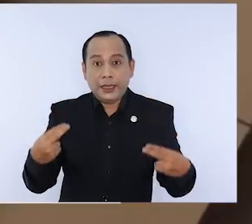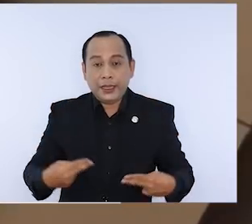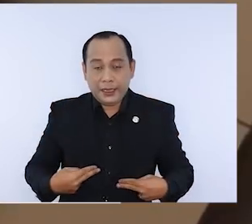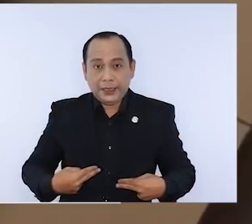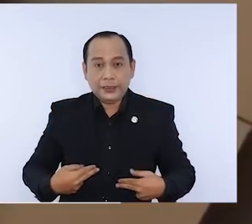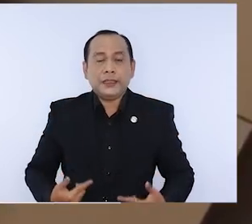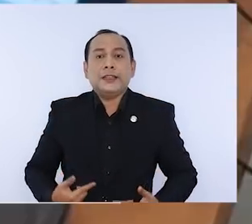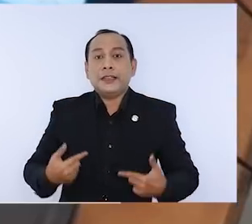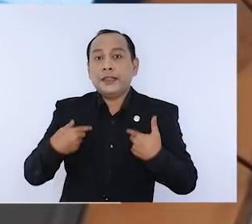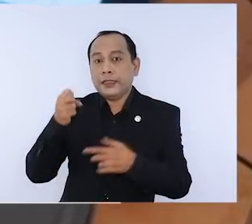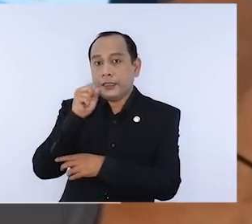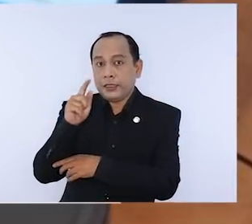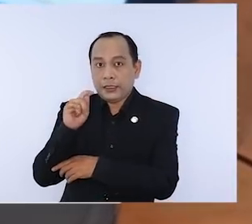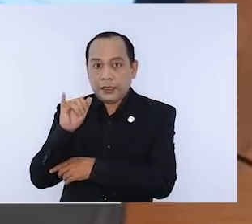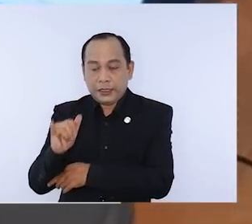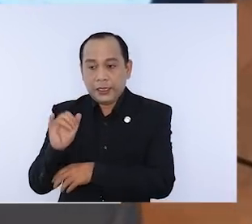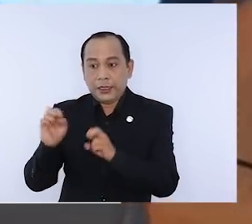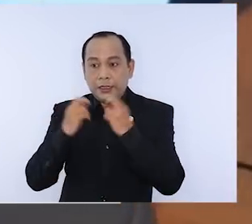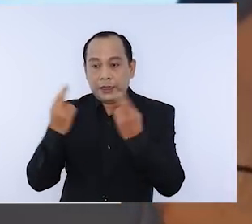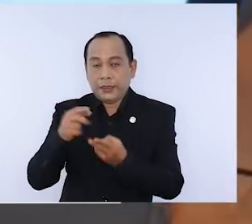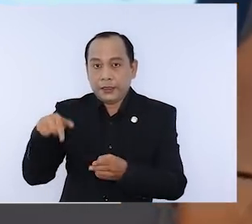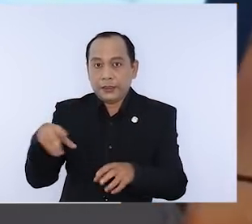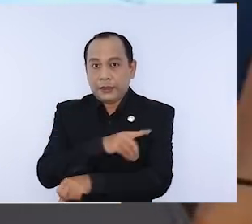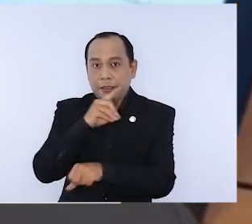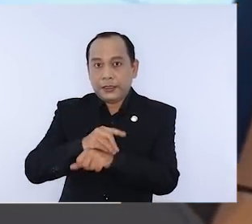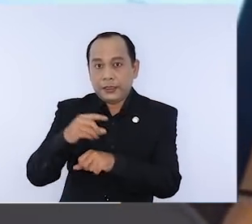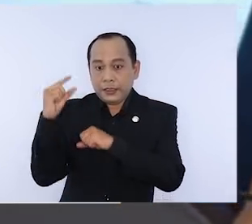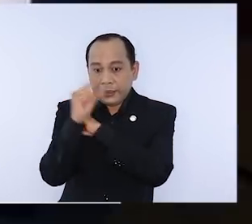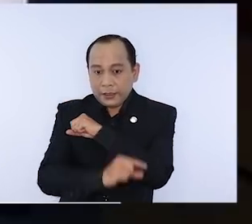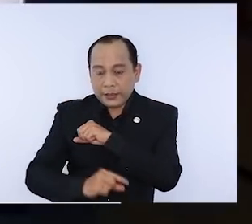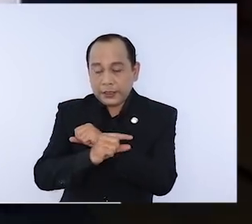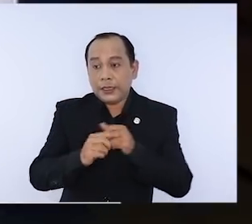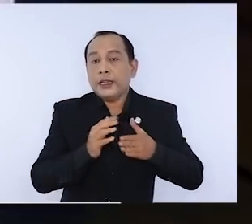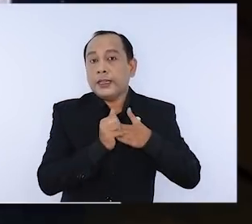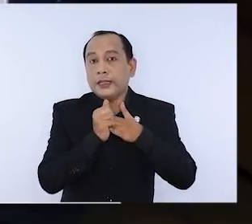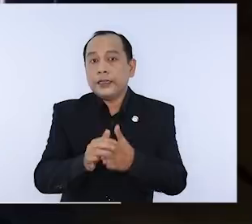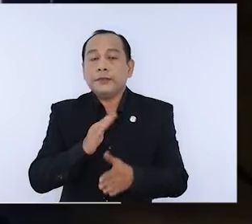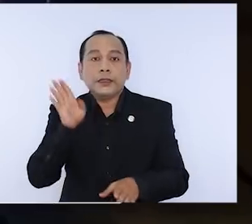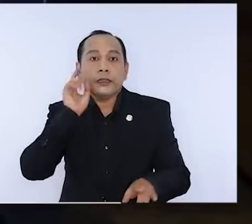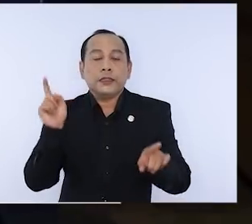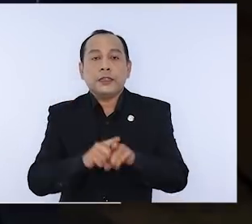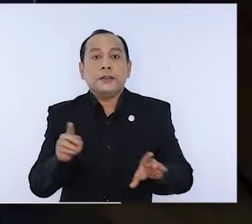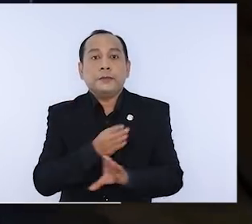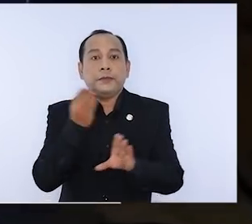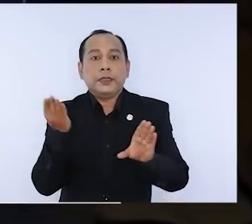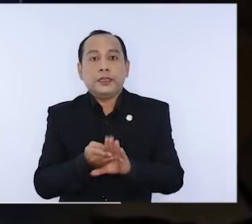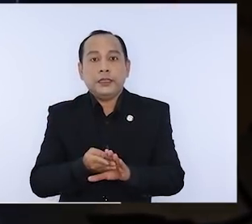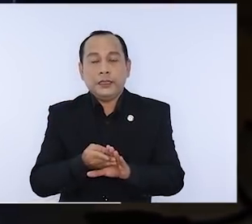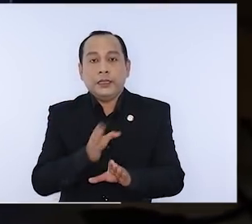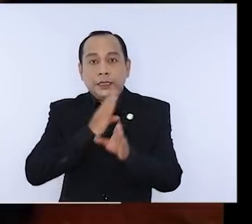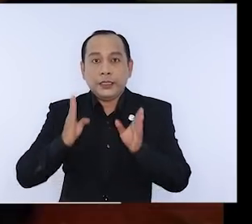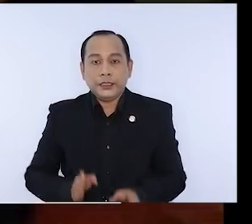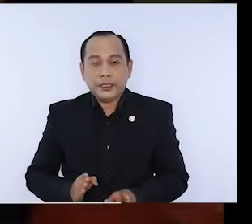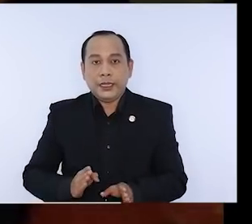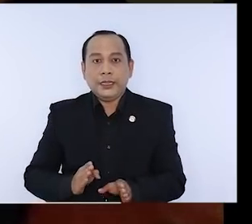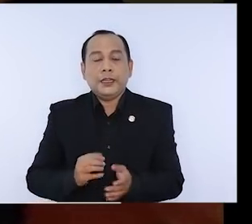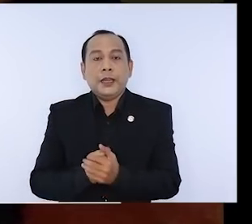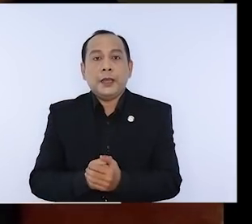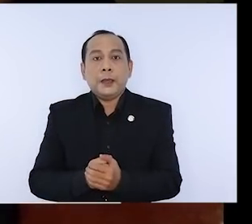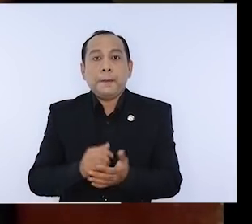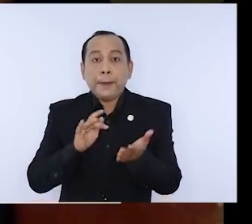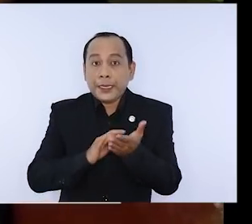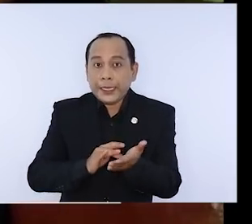Lifestyle Webinar dito sa Distrito Eklesiastiko ng Quezon na pinangunahan ng mga kapatid na kabilang sa Christian Medical, Dental